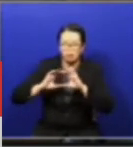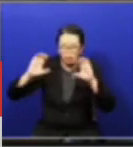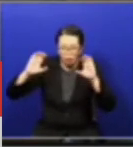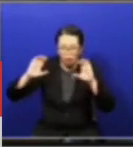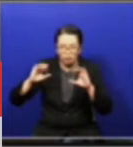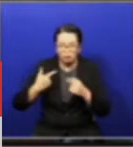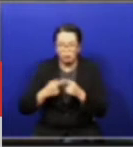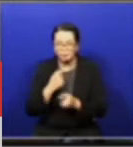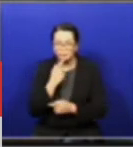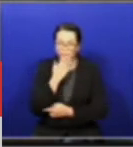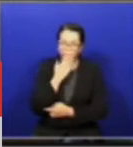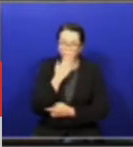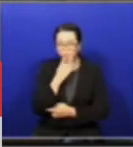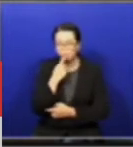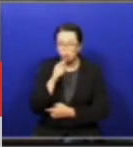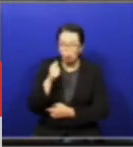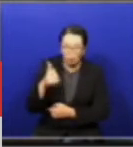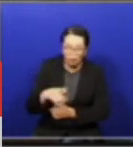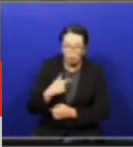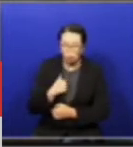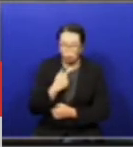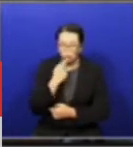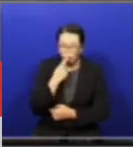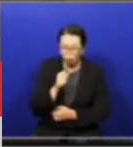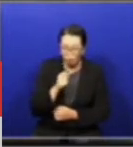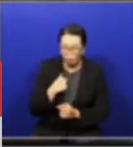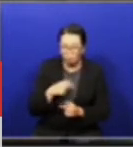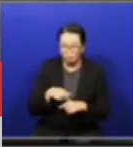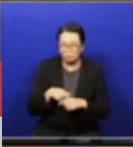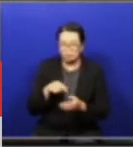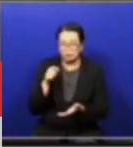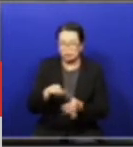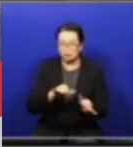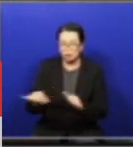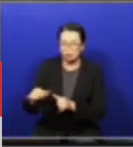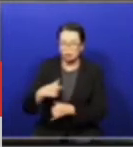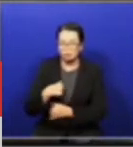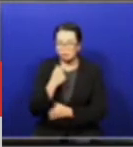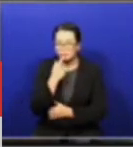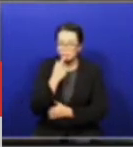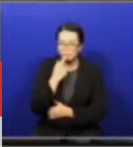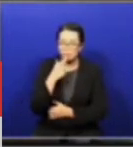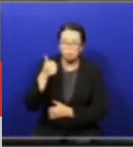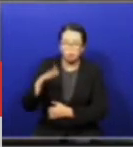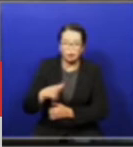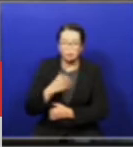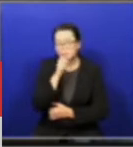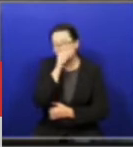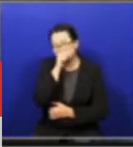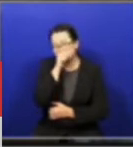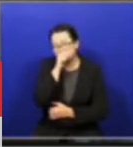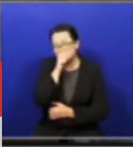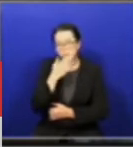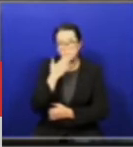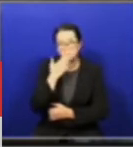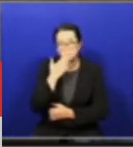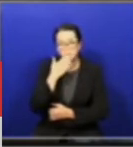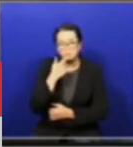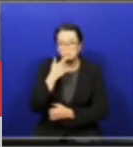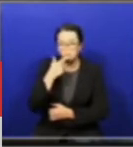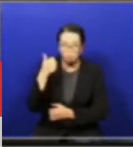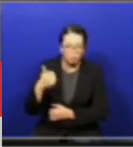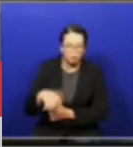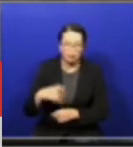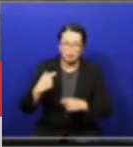ตอบไม่ได้นะรัฐมนตรีเดี๋ยวโดนเด้งนะจะไปทำอย่างนั้นแบบผมก็ไม่อยากพูดครับพี่ครับว่ากันไปผมอยากจะบอกท่านประธานอย่างนี้ครับว่